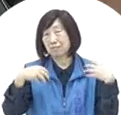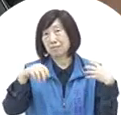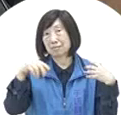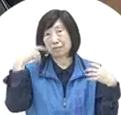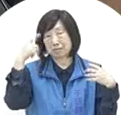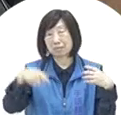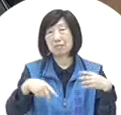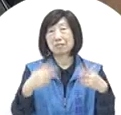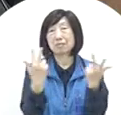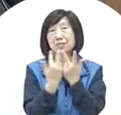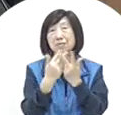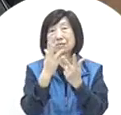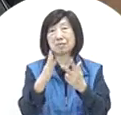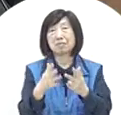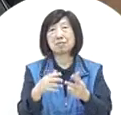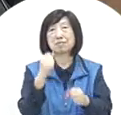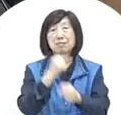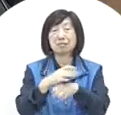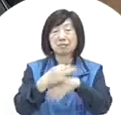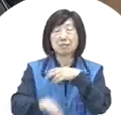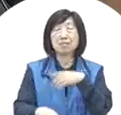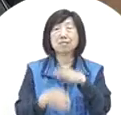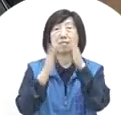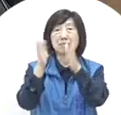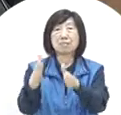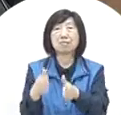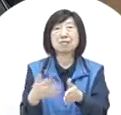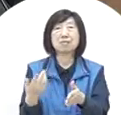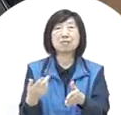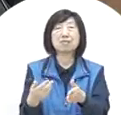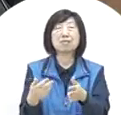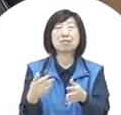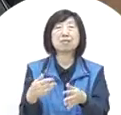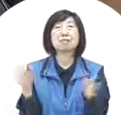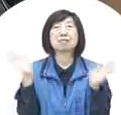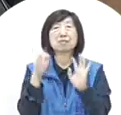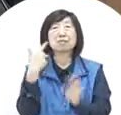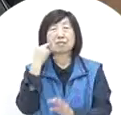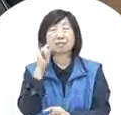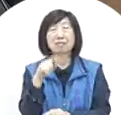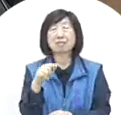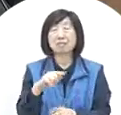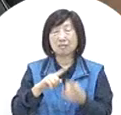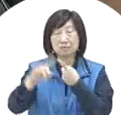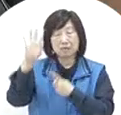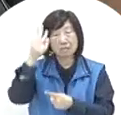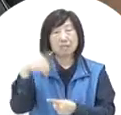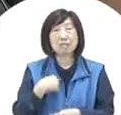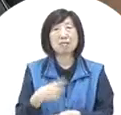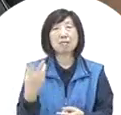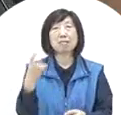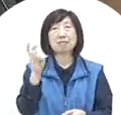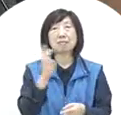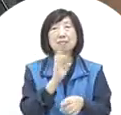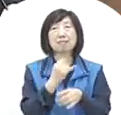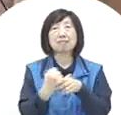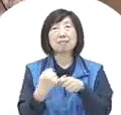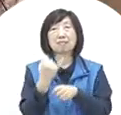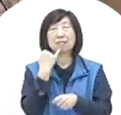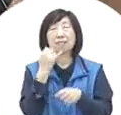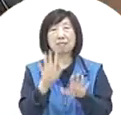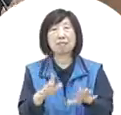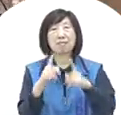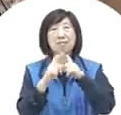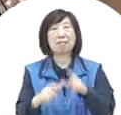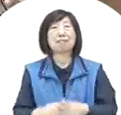疏失，并且向林煌明夫妻及其家人致歉？我的问题很简单，有30秒的时间，请市长回答。 这